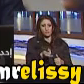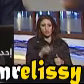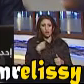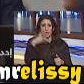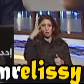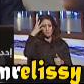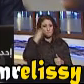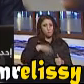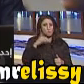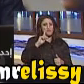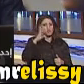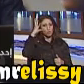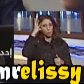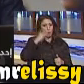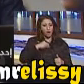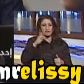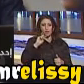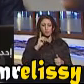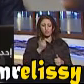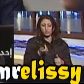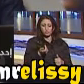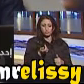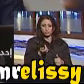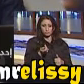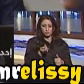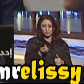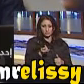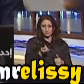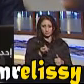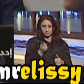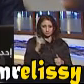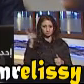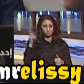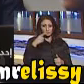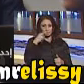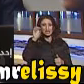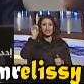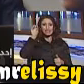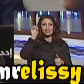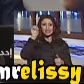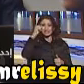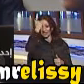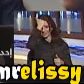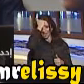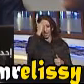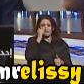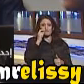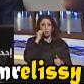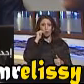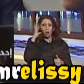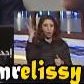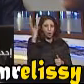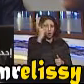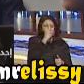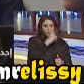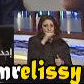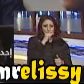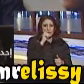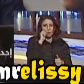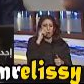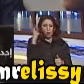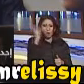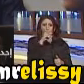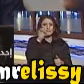ما خدتش المكافاه يا فندم. طب يعني انا طبعا انا يعني انا مندهش وبضم صوتي لصوتك وبكلم السيد وزير